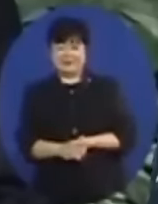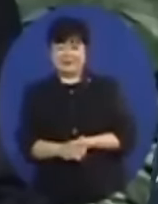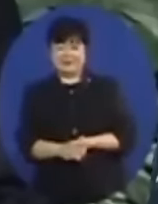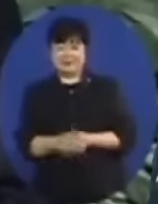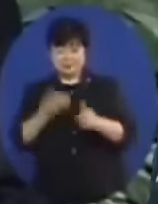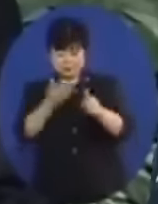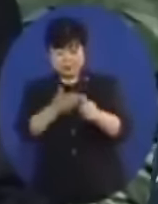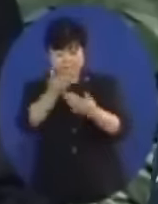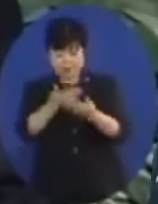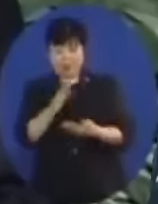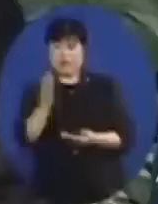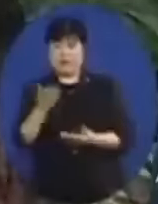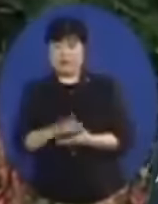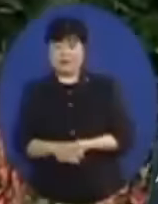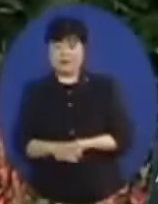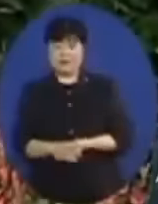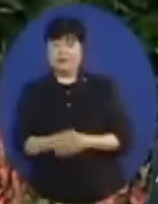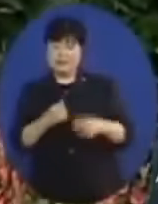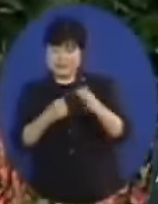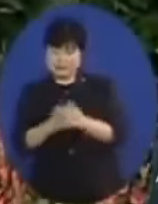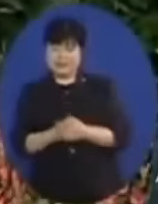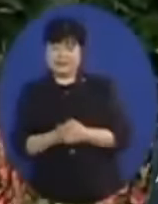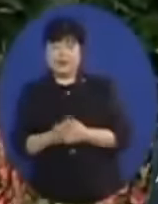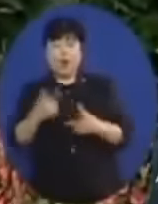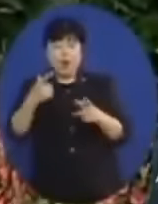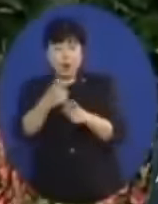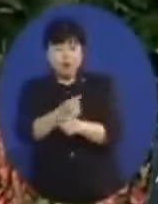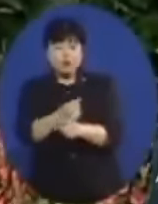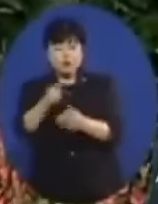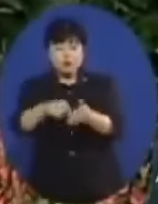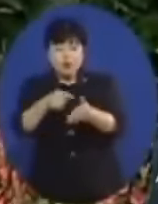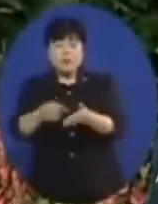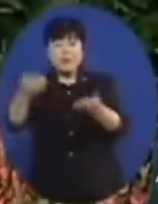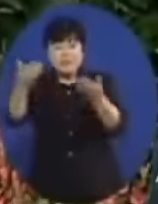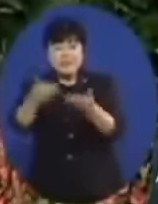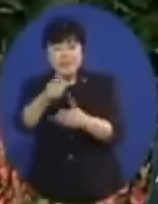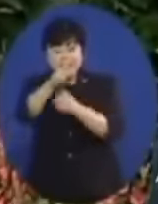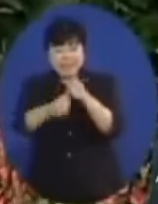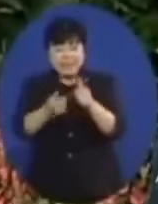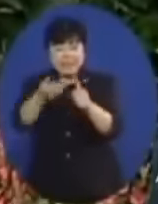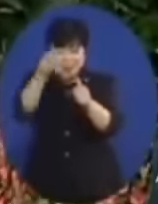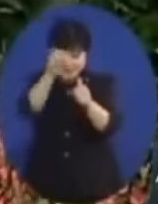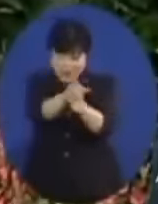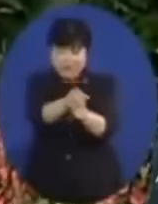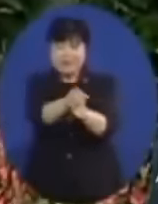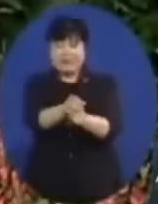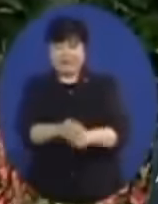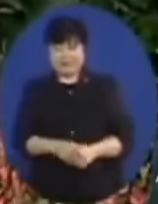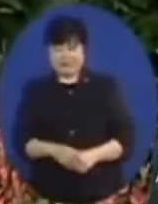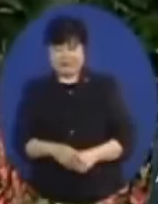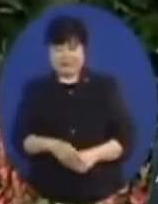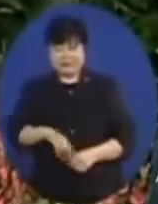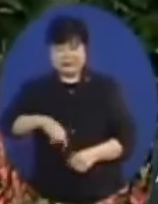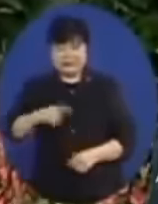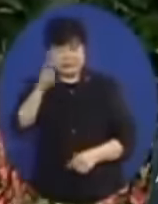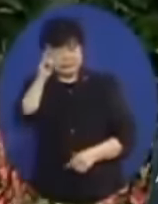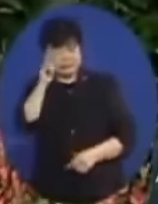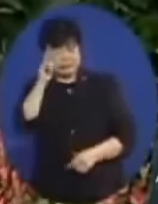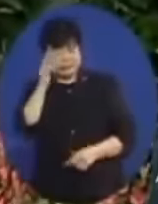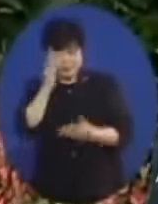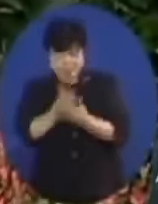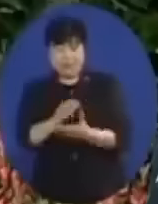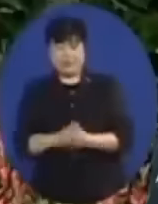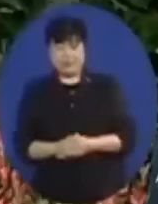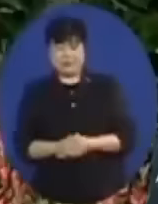내리게 되는 것입니다. 그러므로 원수 갚는 일을 하는데 스트레스 걸리고 마음에